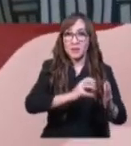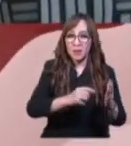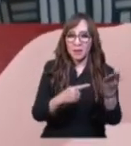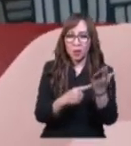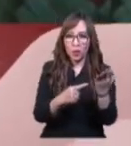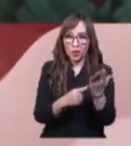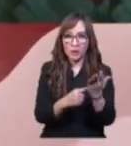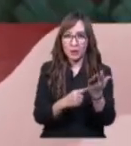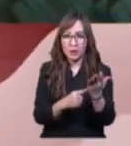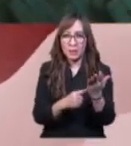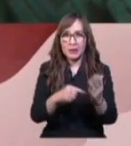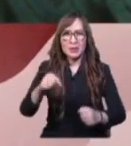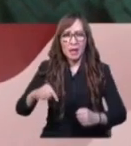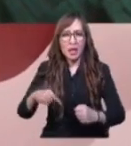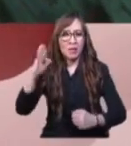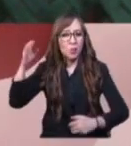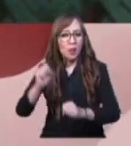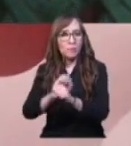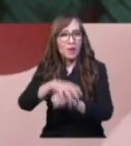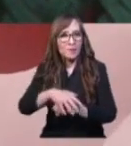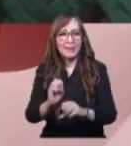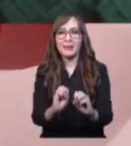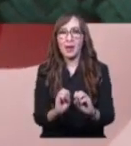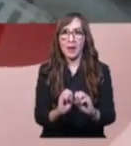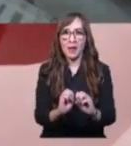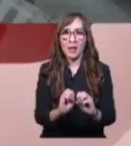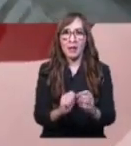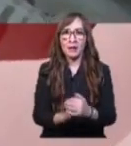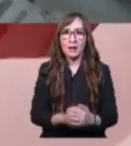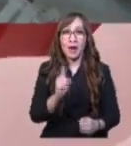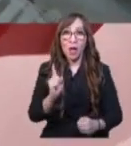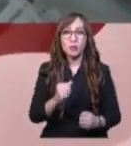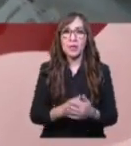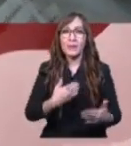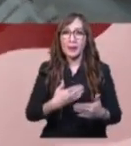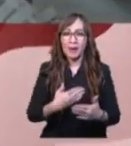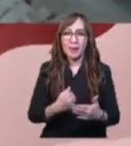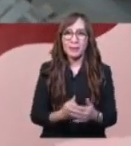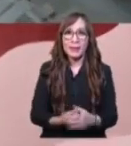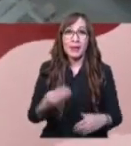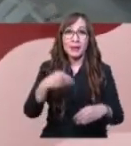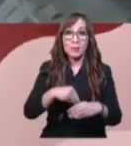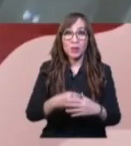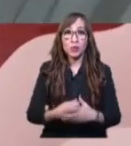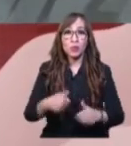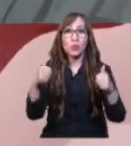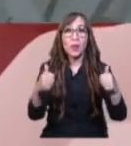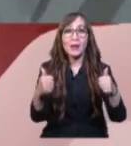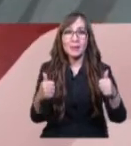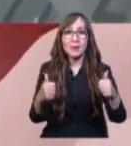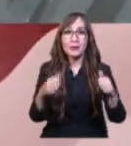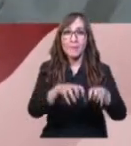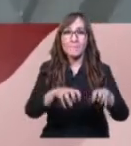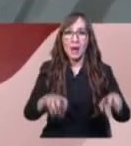misalnya. Akhirnya skala ekonominya kan enggak dapat. Nah, ini juga ada pendekatan factory sharing. Termasuk kualitas produk juga,